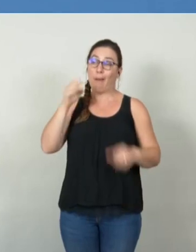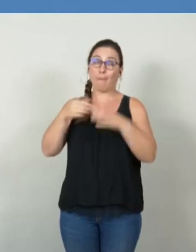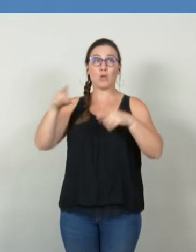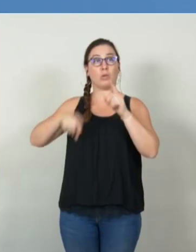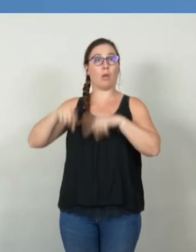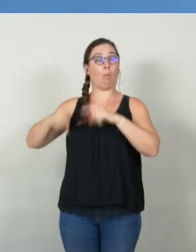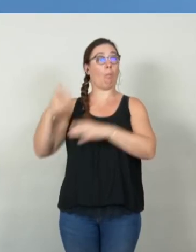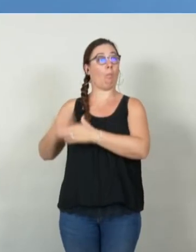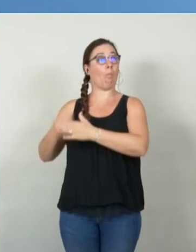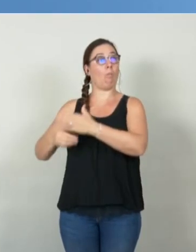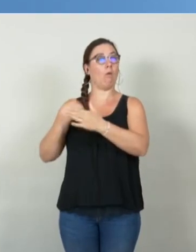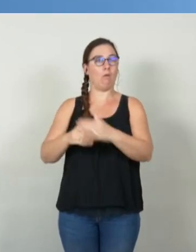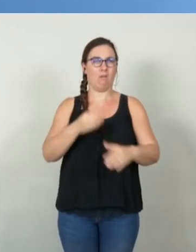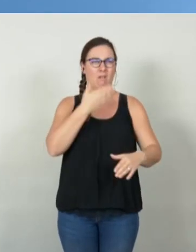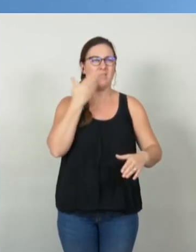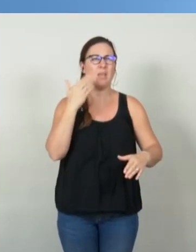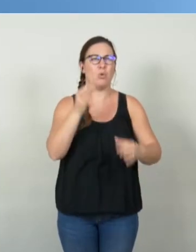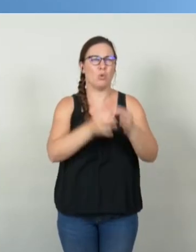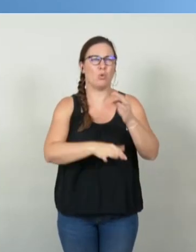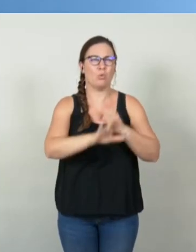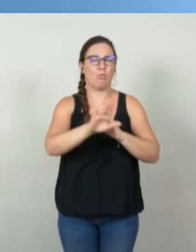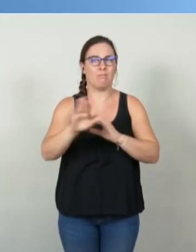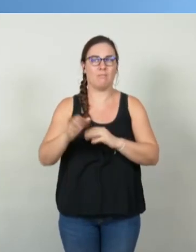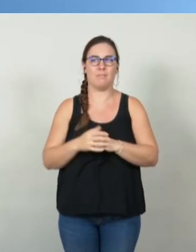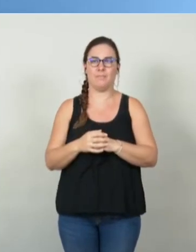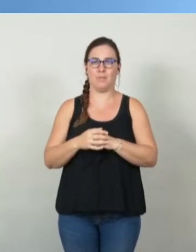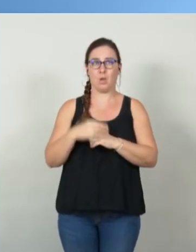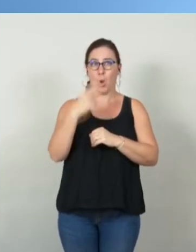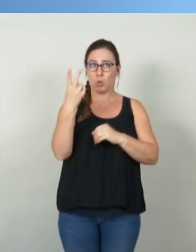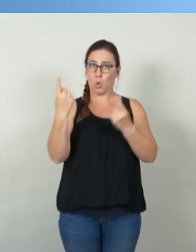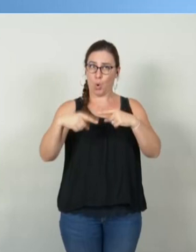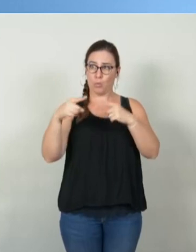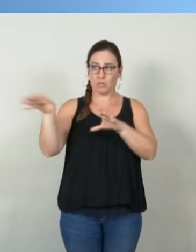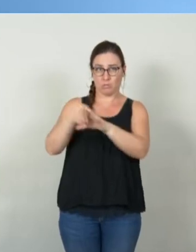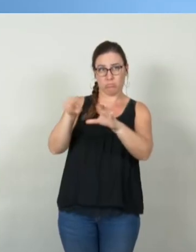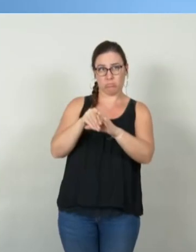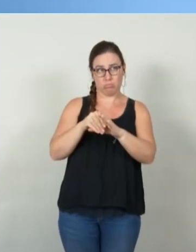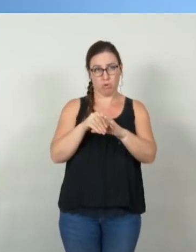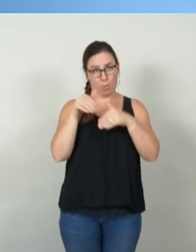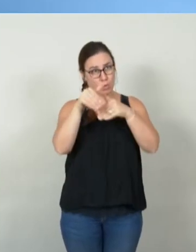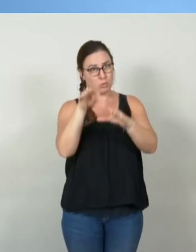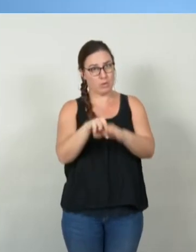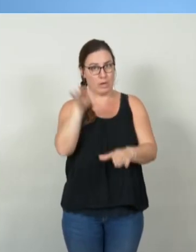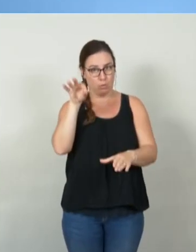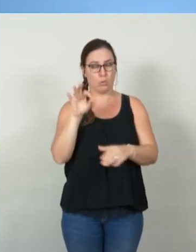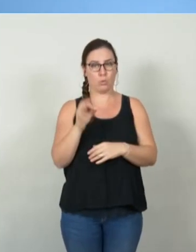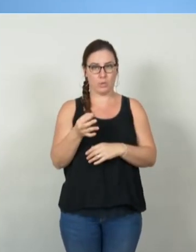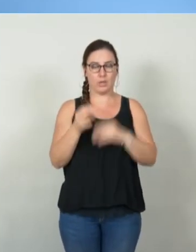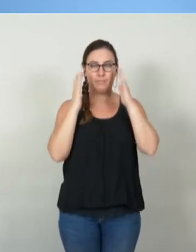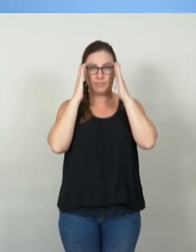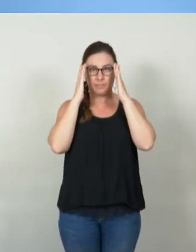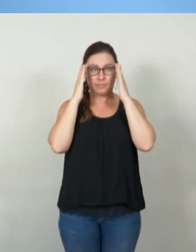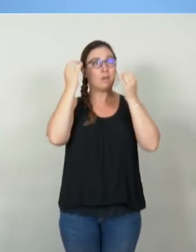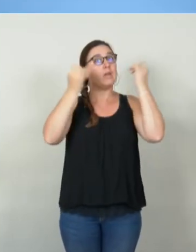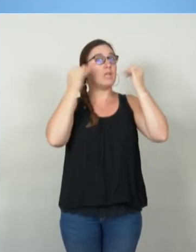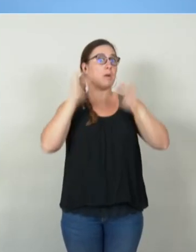c'est sans doute plus prudent je veux croire que deux personnes de l'opposition ils seront élus cela n'aurait sans doute pas été